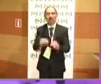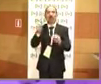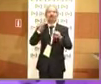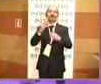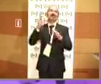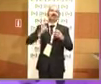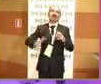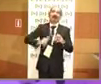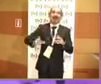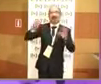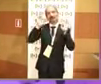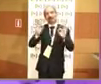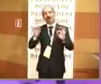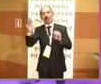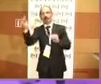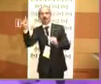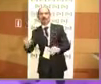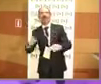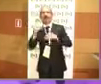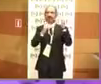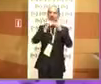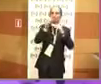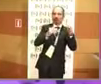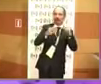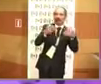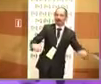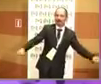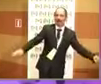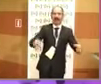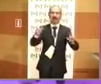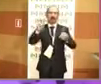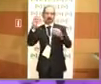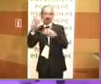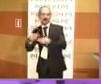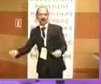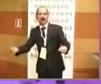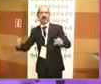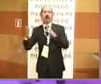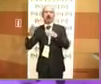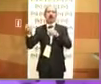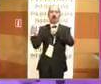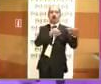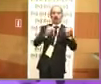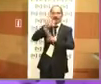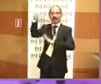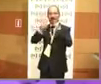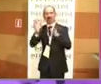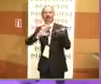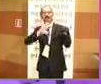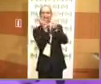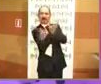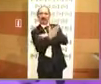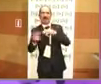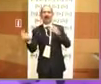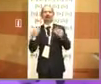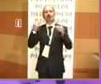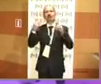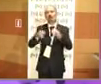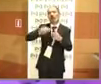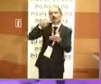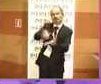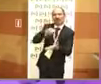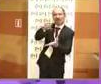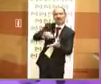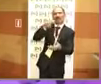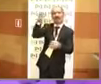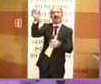giovani, la semplificazione dello Stato, le infrastrutture materiali e immateriali, la lotta alle mafie, il trasferimento tecnologico, gli incentivi alle